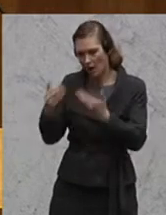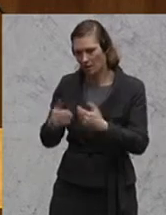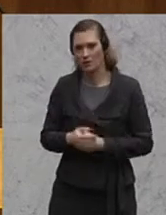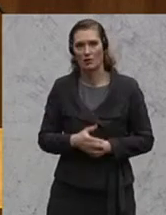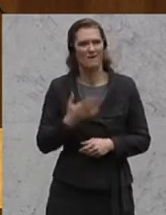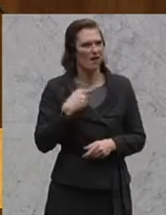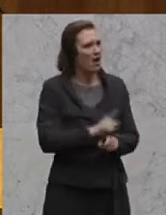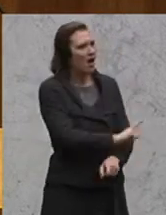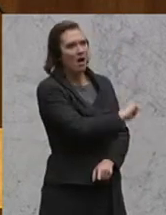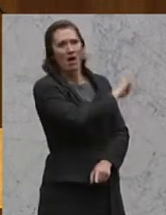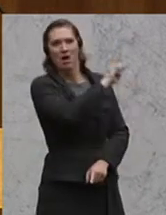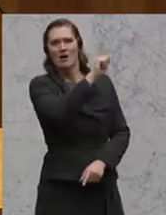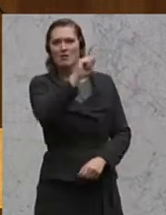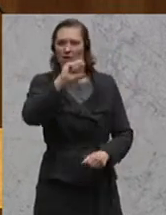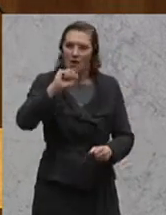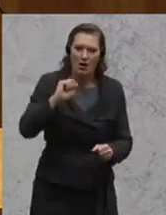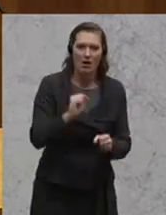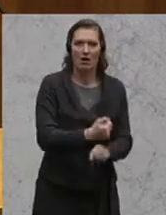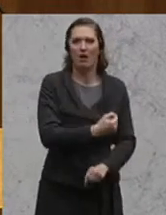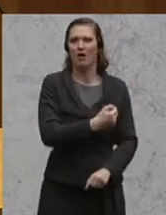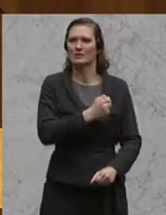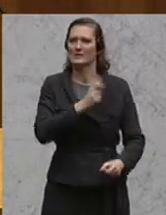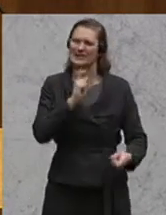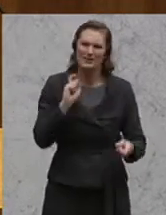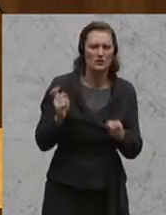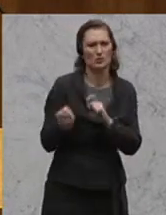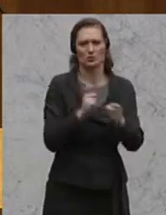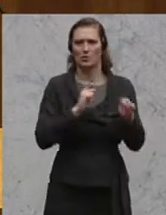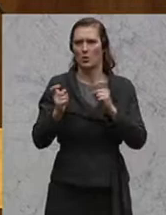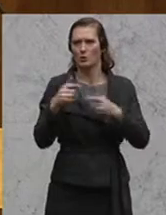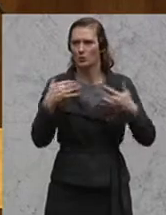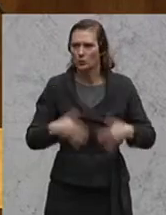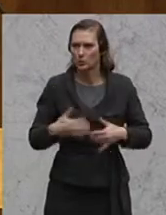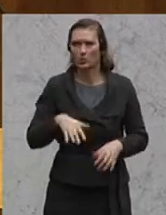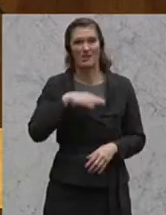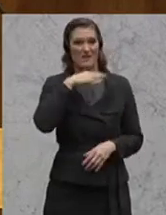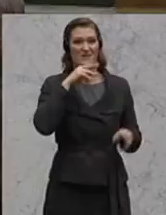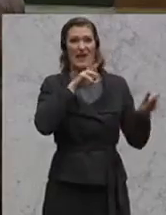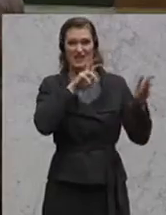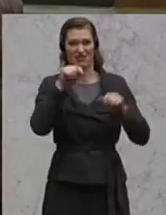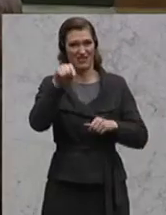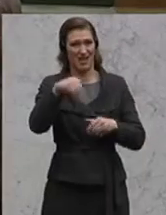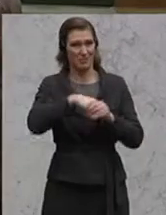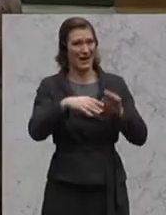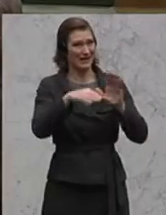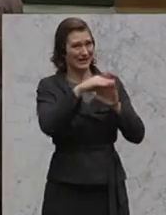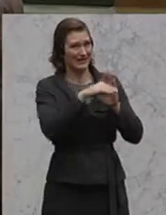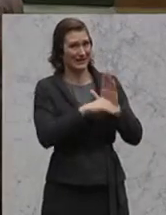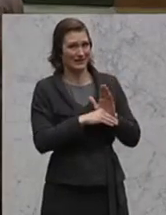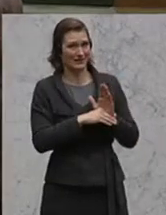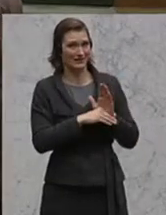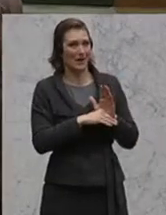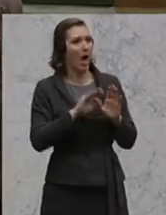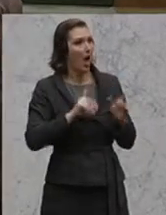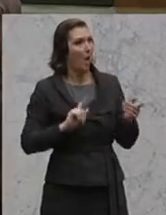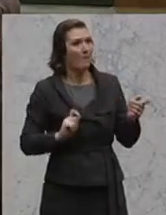lange und harte Diskussionen herausfordernder Natur gehabt zu vielen Themen des EFMED-Gesetzes. Wir sind auch im